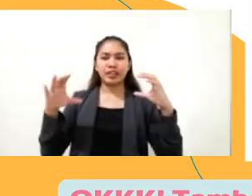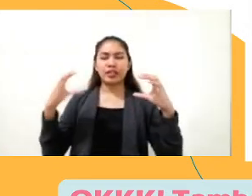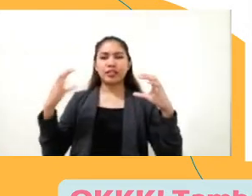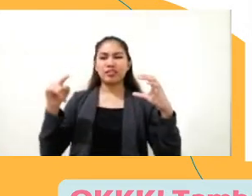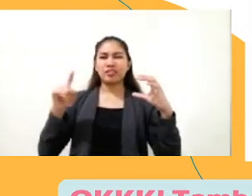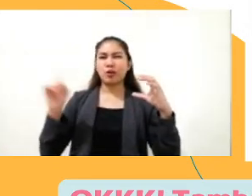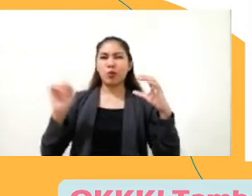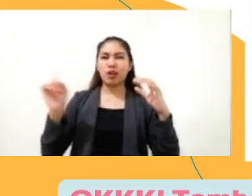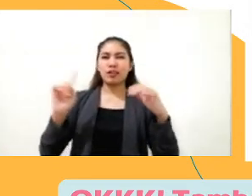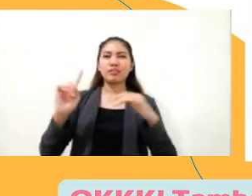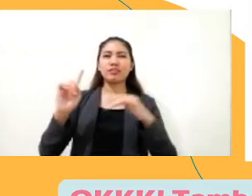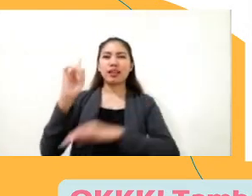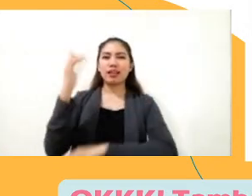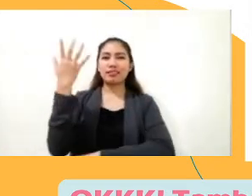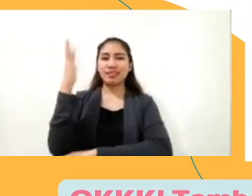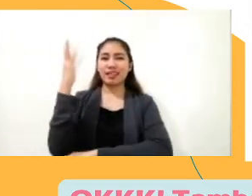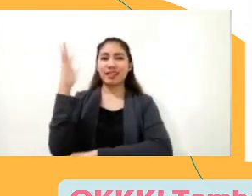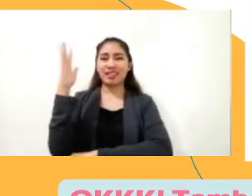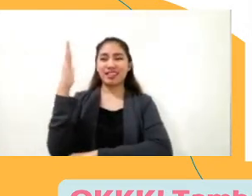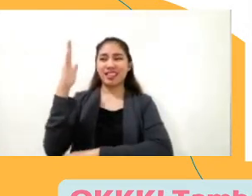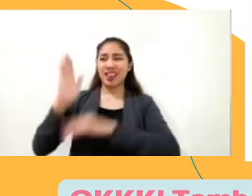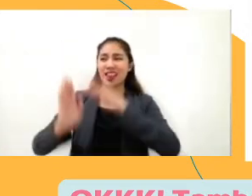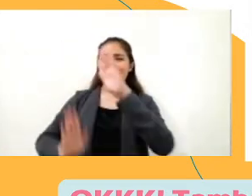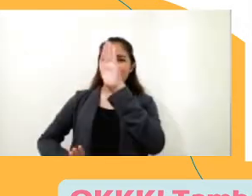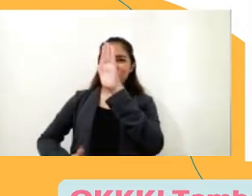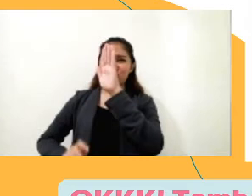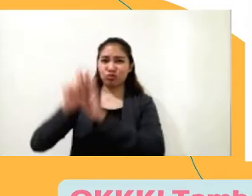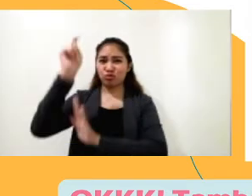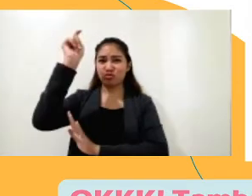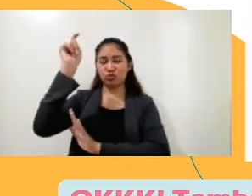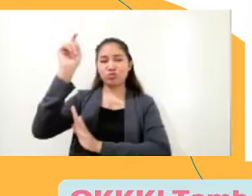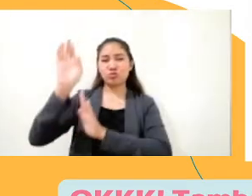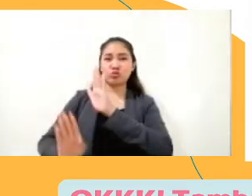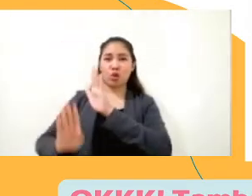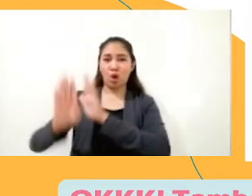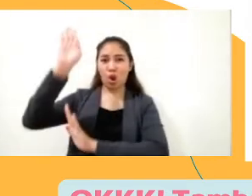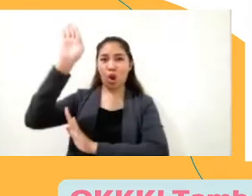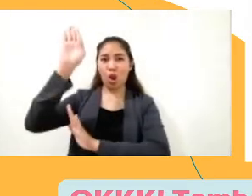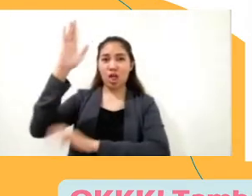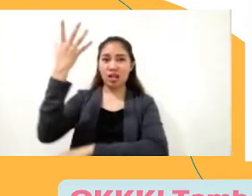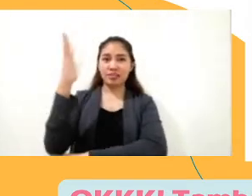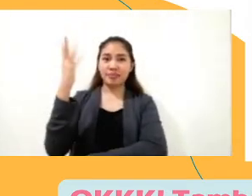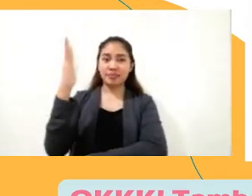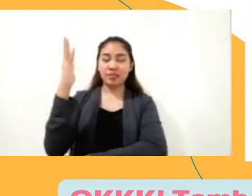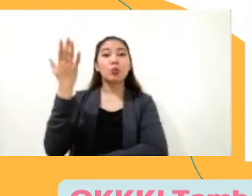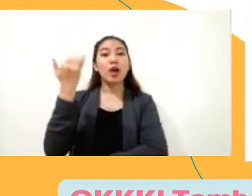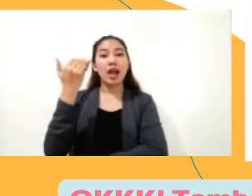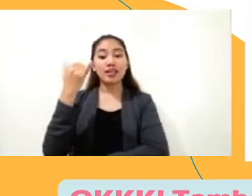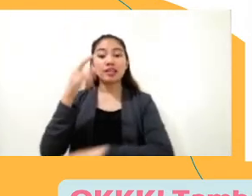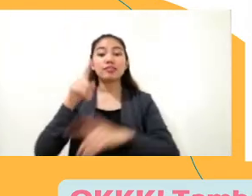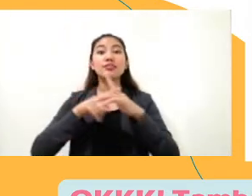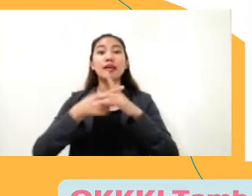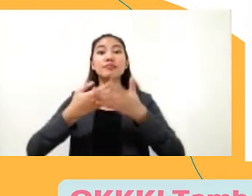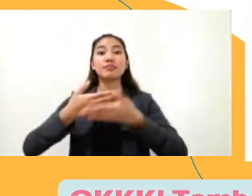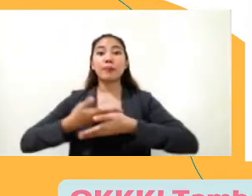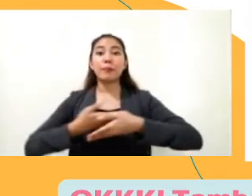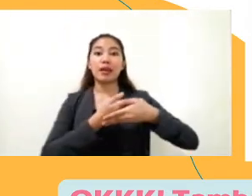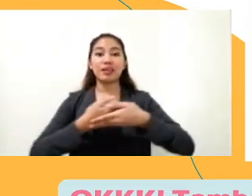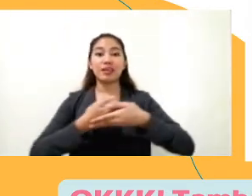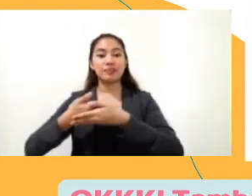na puno. Minsan kasi nagsimula tayo bilang mga maliliit na bata, no? Parang maliliit